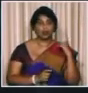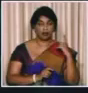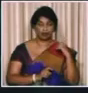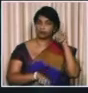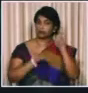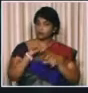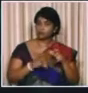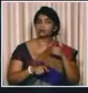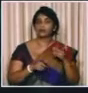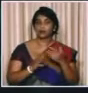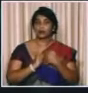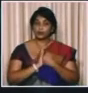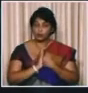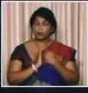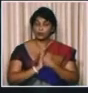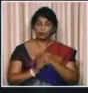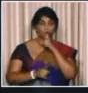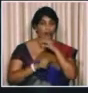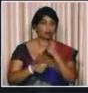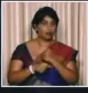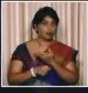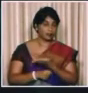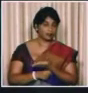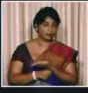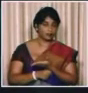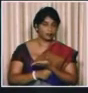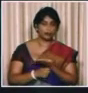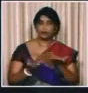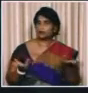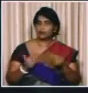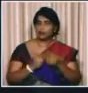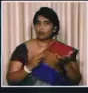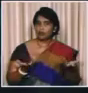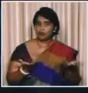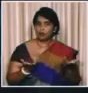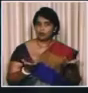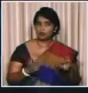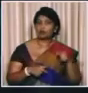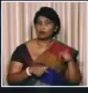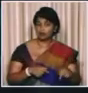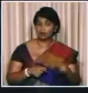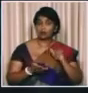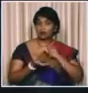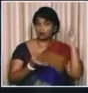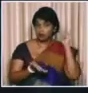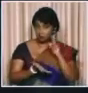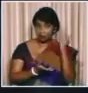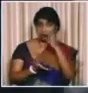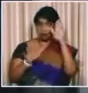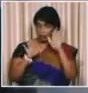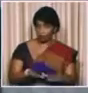හමුදා නිලධාරින්ට සොල්දාදුවන්ට ගරුකල යුතුයි කියලා කතා කරන ආණ්ඩුවක් මොකද කරේ මේ දෙදෙනා ගුවන්තොටුපලෙන් නතර කරගෙන